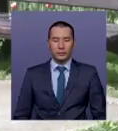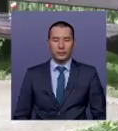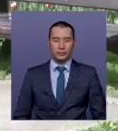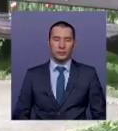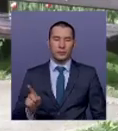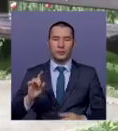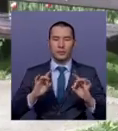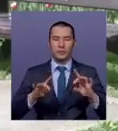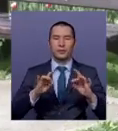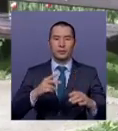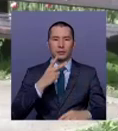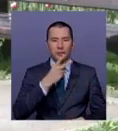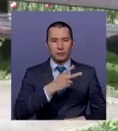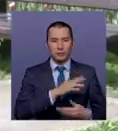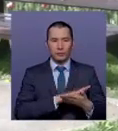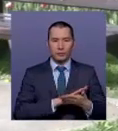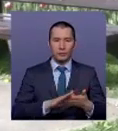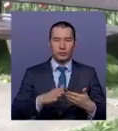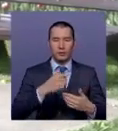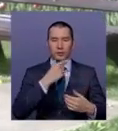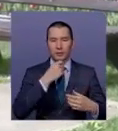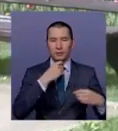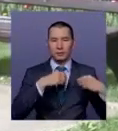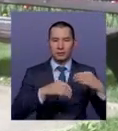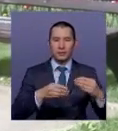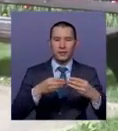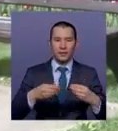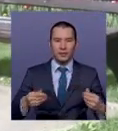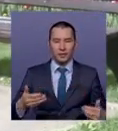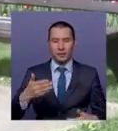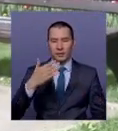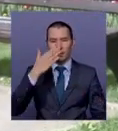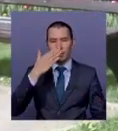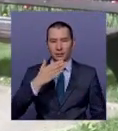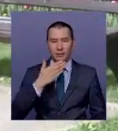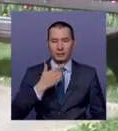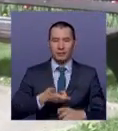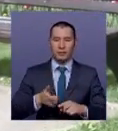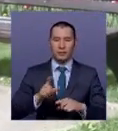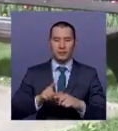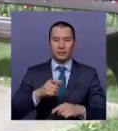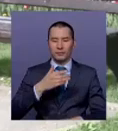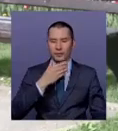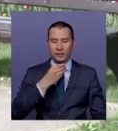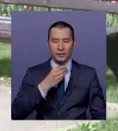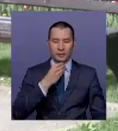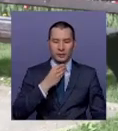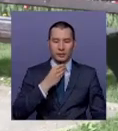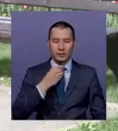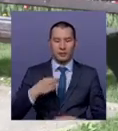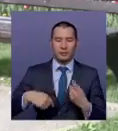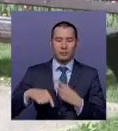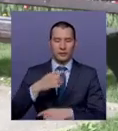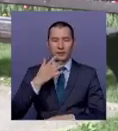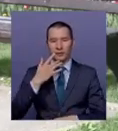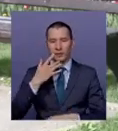цветут цветы, тюльпаны весной, летом розы. Очень красиво, и мы всегда